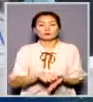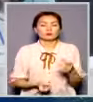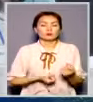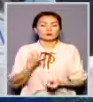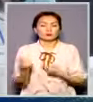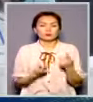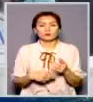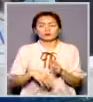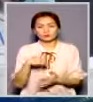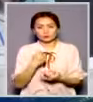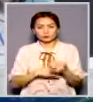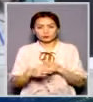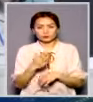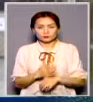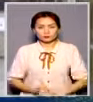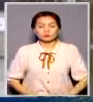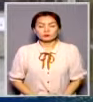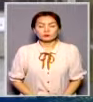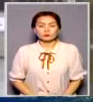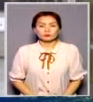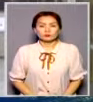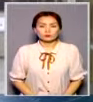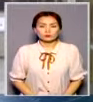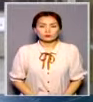туындайтын даулар талқыланды.